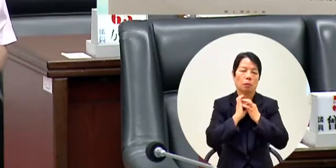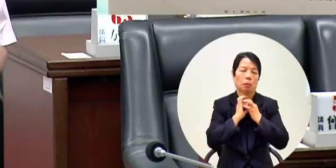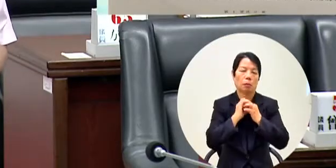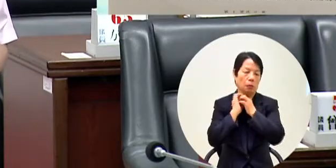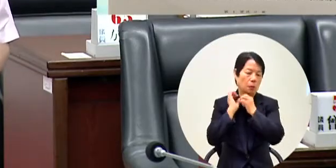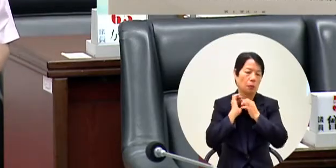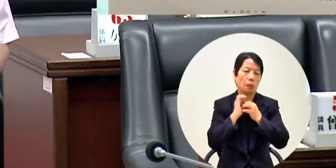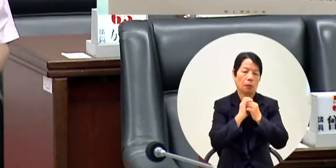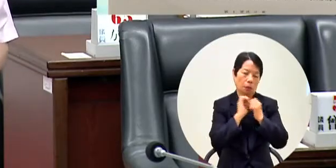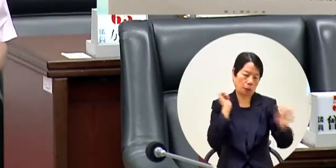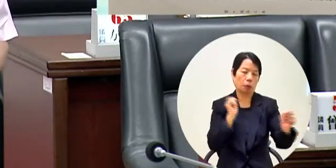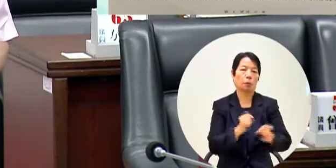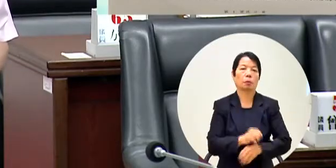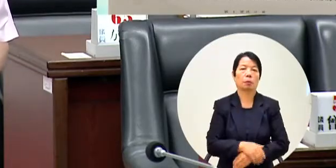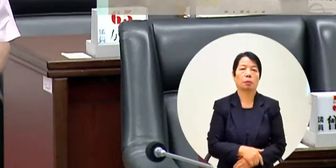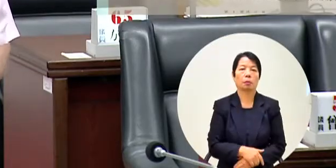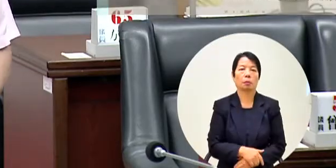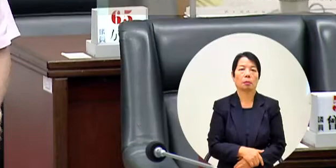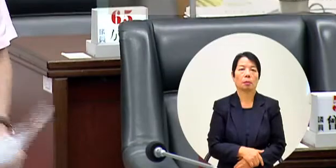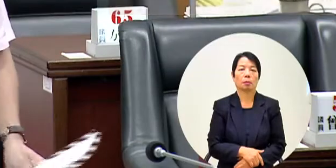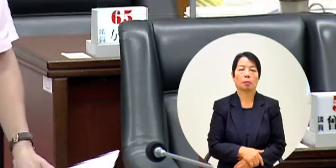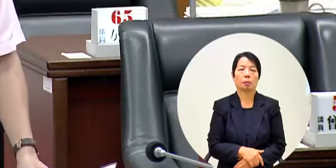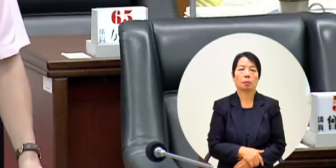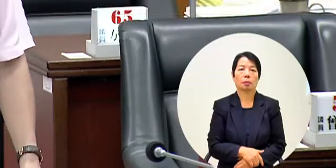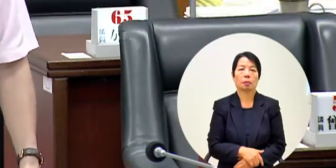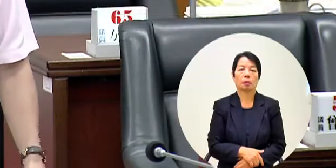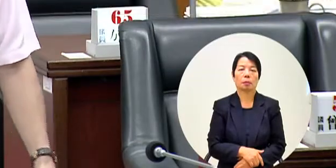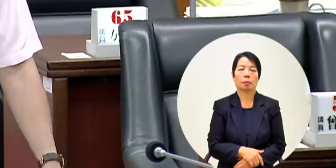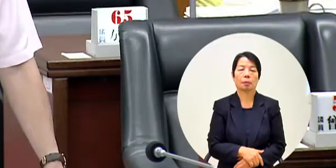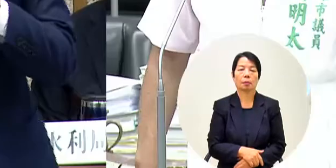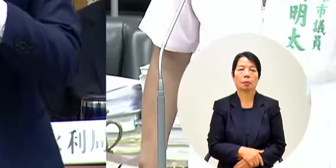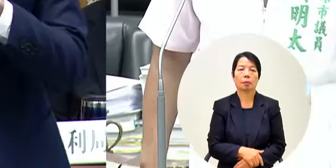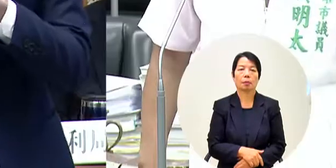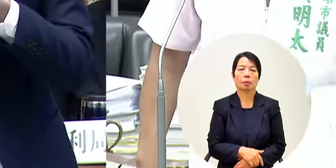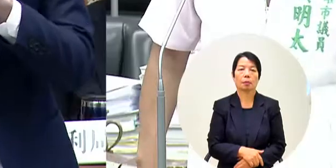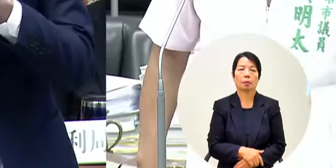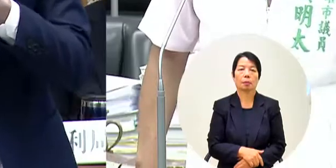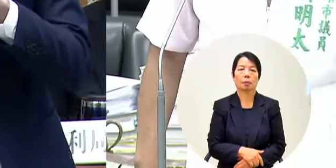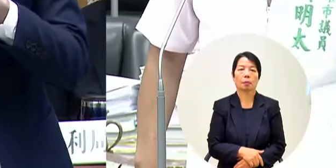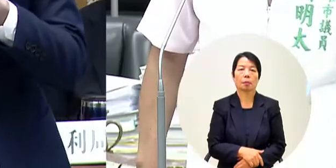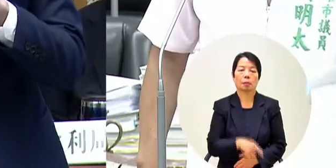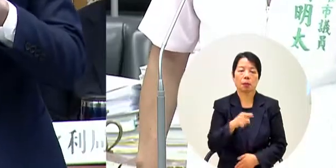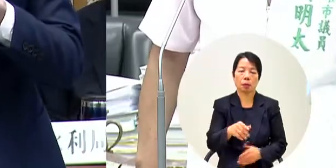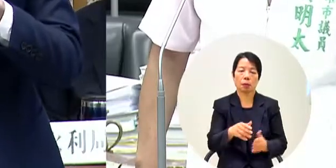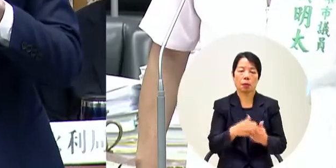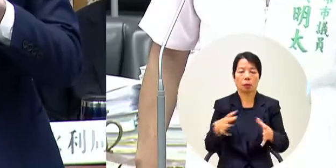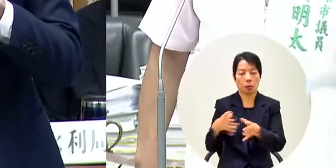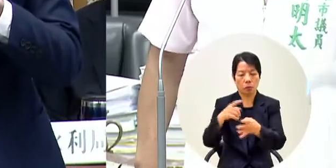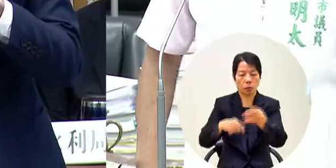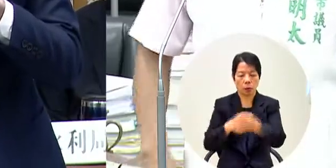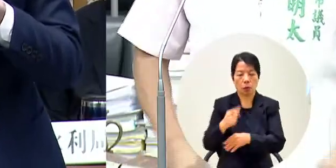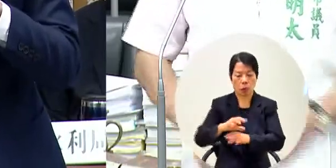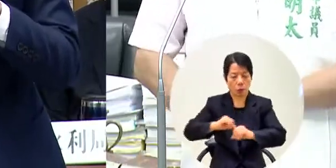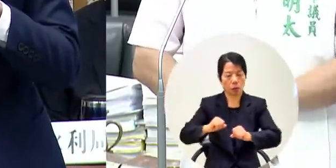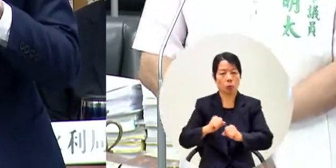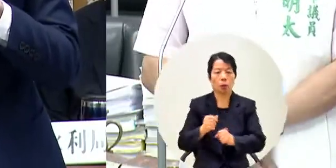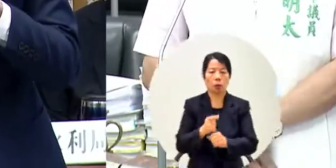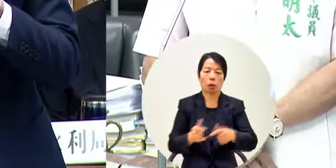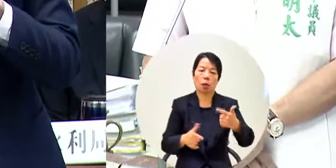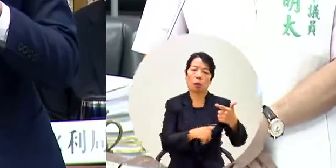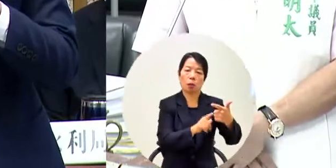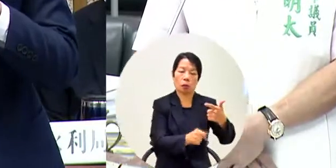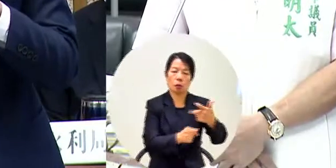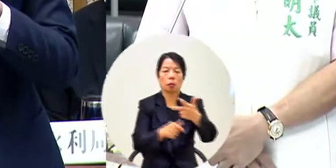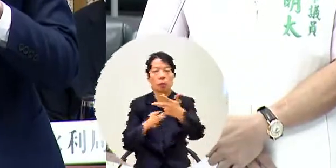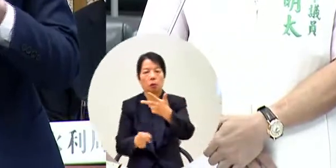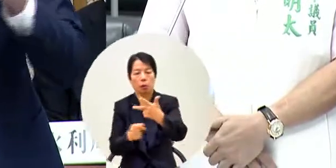你敢回答一下好吗？ 廖局长，请答复。 谢谢议长，谢谢议座。那这个跟同仁去了解哦，其实他们在六月、七月的时候都有用